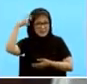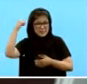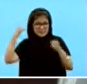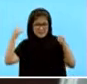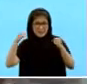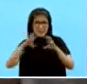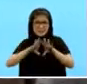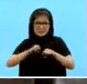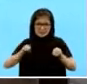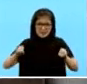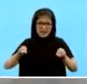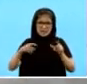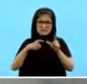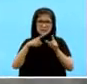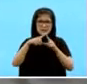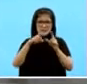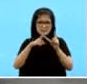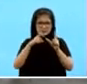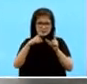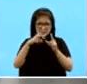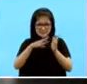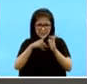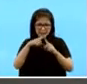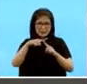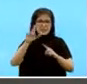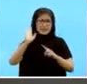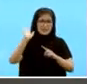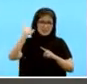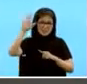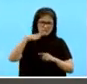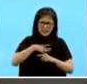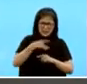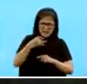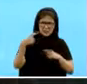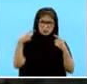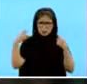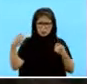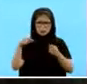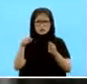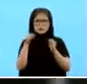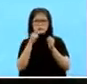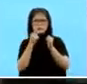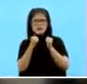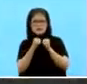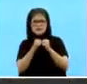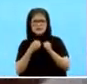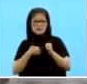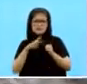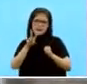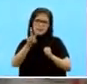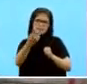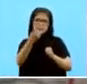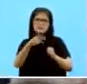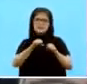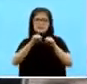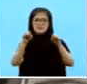Jika terpilih menjadi pemimpin Jawa Barat pada Pilkada Jabar mendatang, Deddy berjanji akan mereformasi sistem pelayanan publik dalam mal